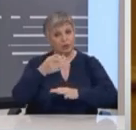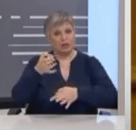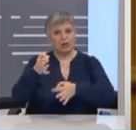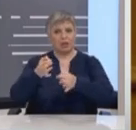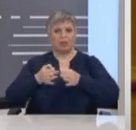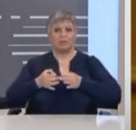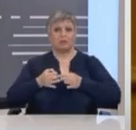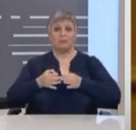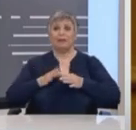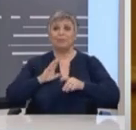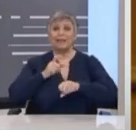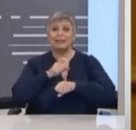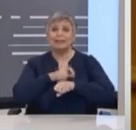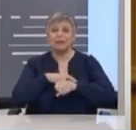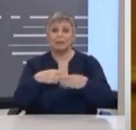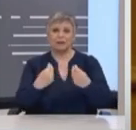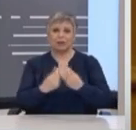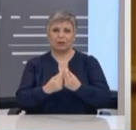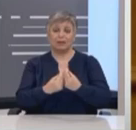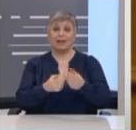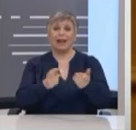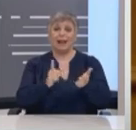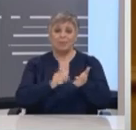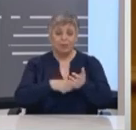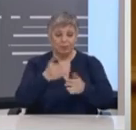Αλλά νομίζω ότι είναι ένα ηθικό χρέος από την πλευρά μας